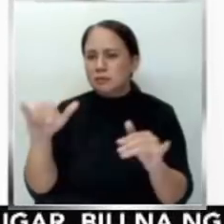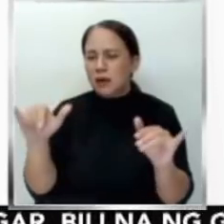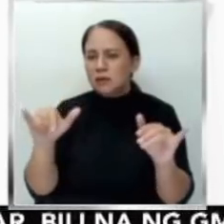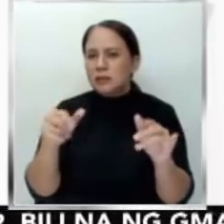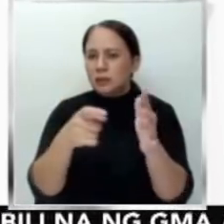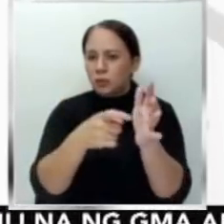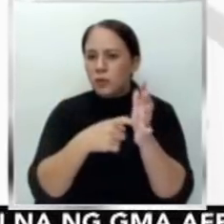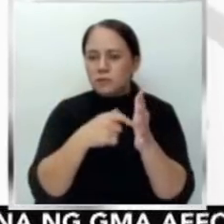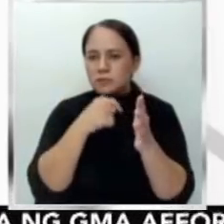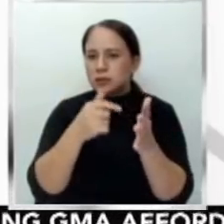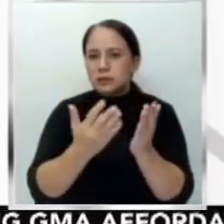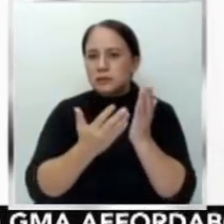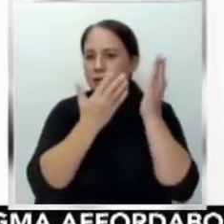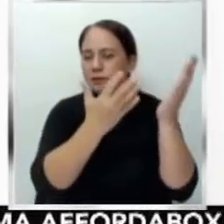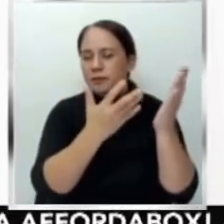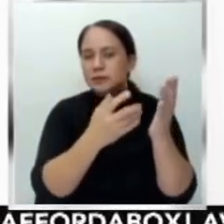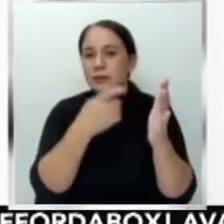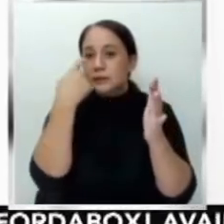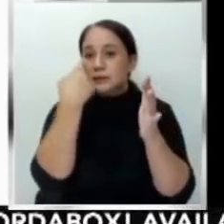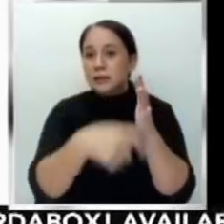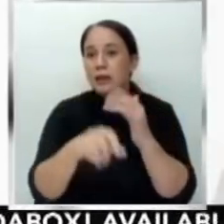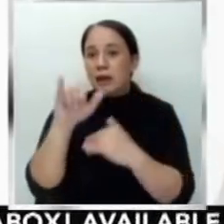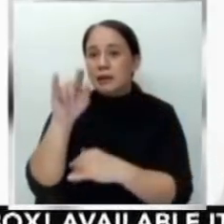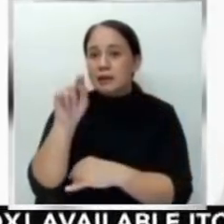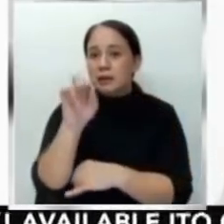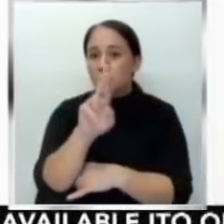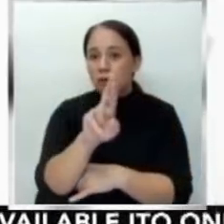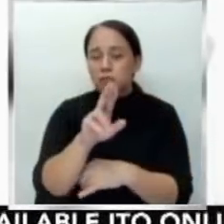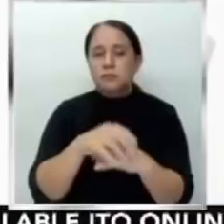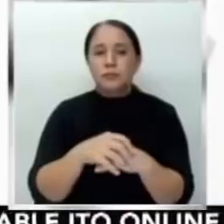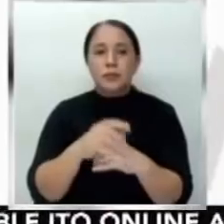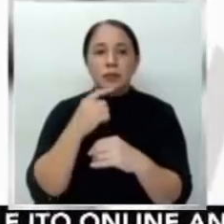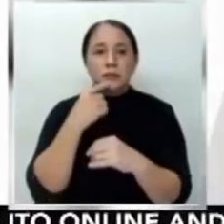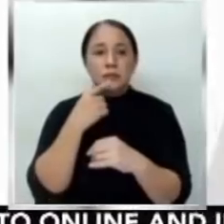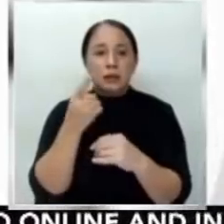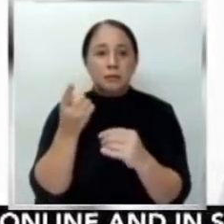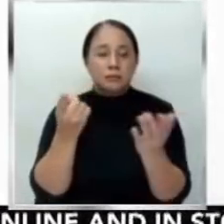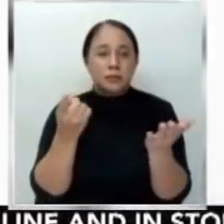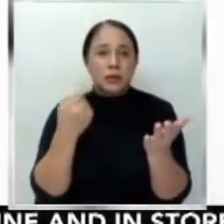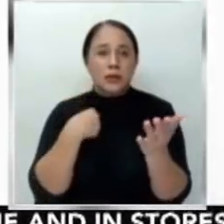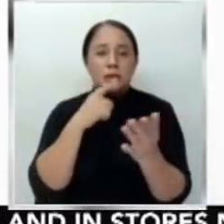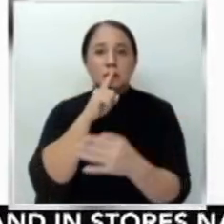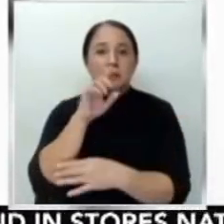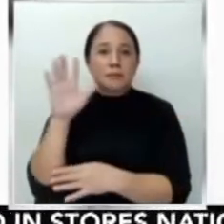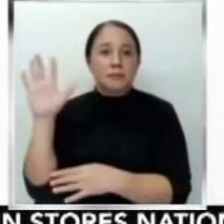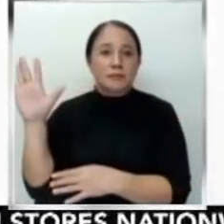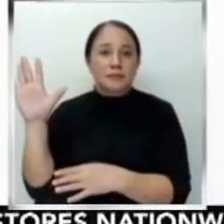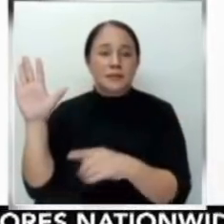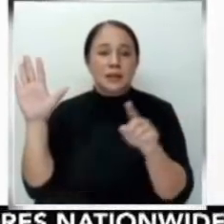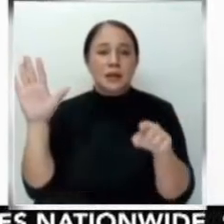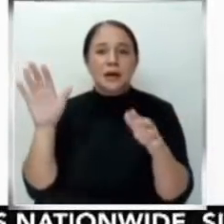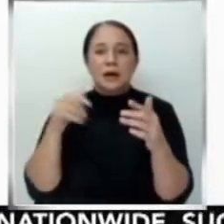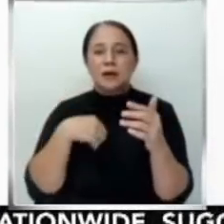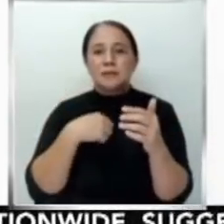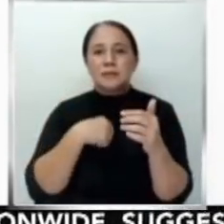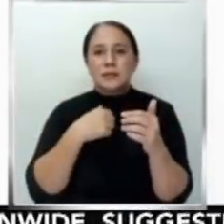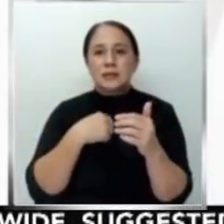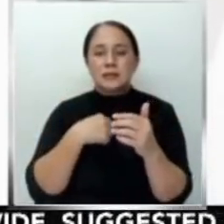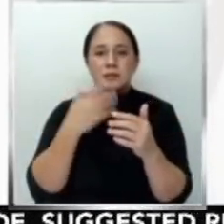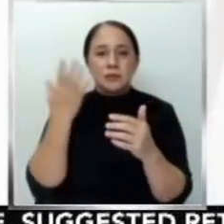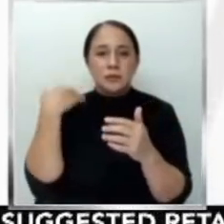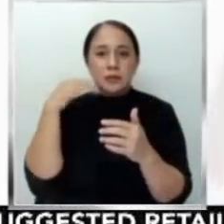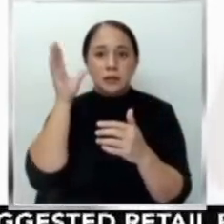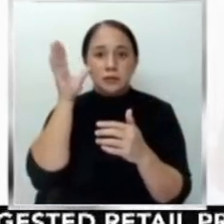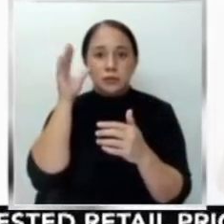tax return o ITR. Sa pagkakaalam daw niya, nanumpa lang daw bilang acting governor si Castor Raval noon, kaya